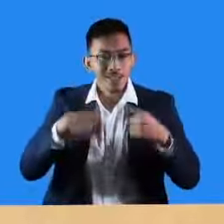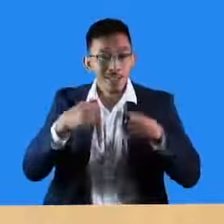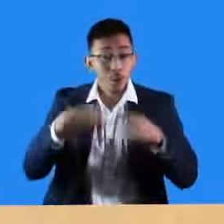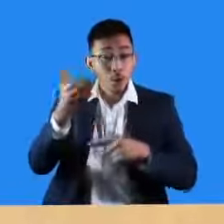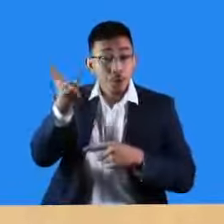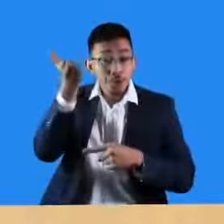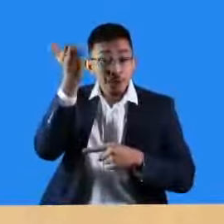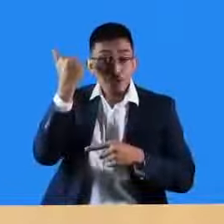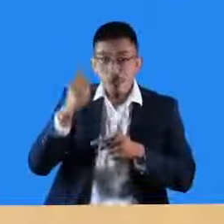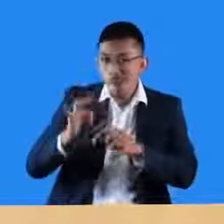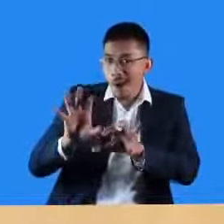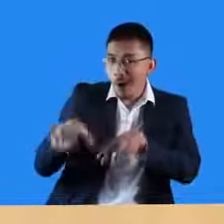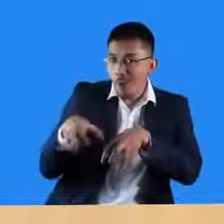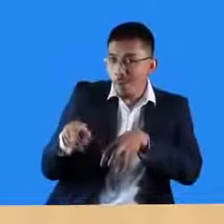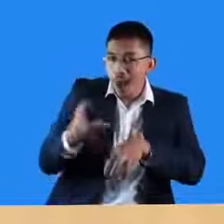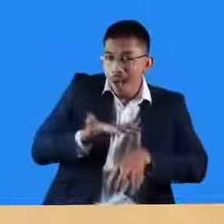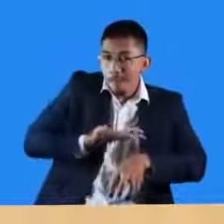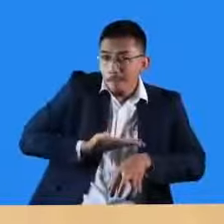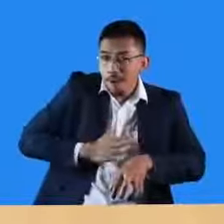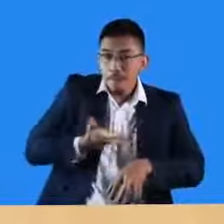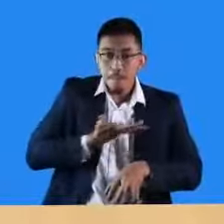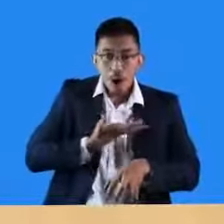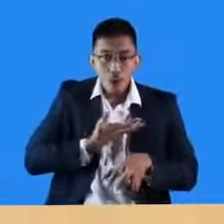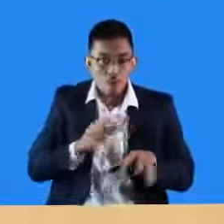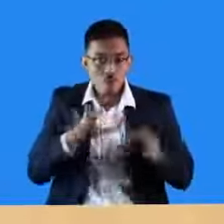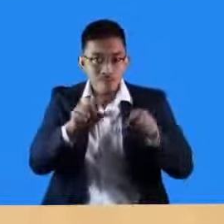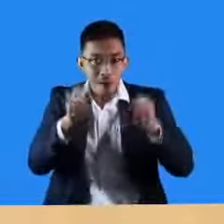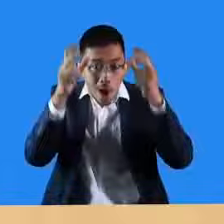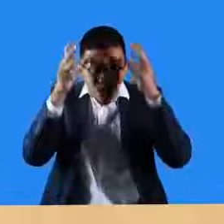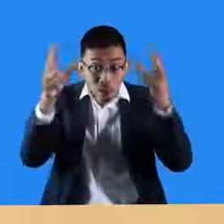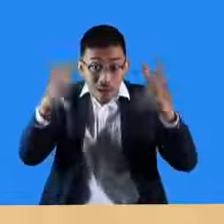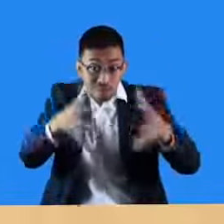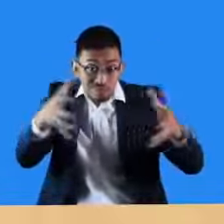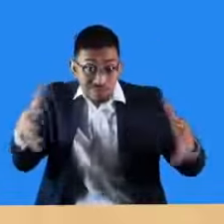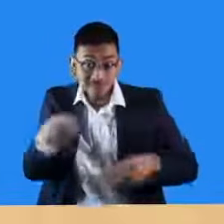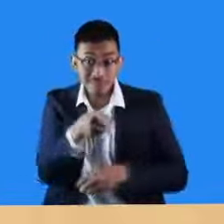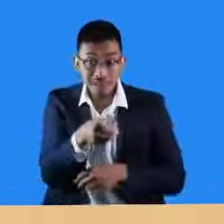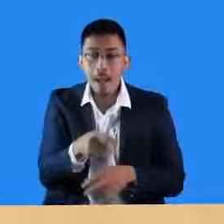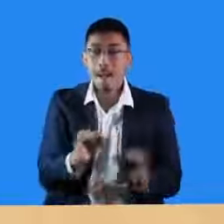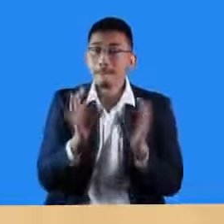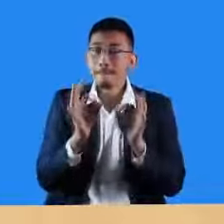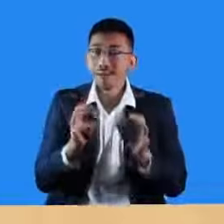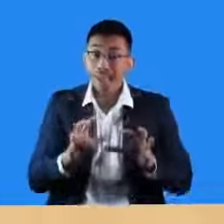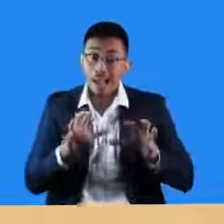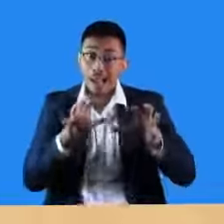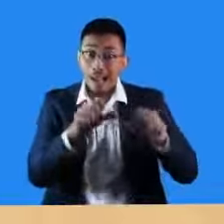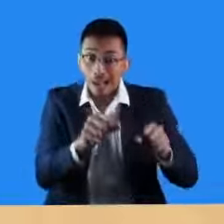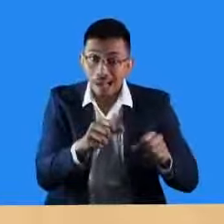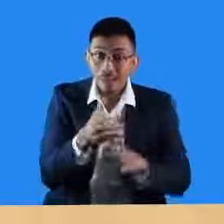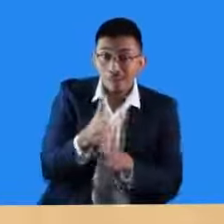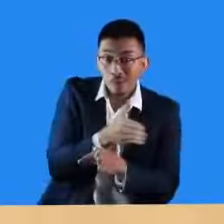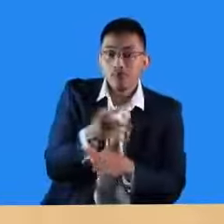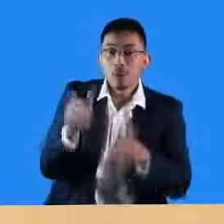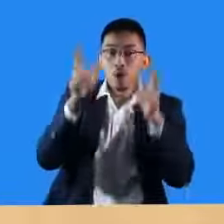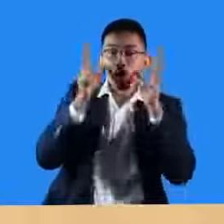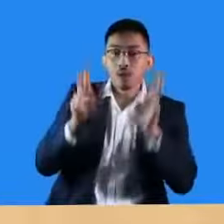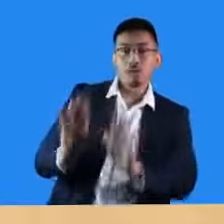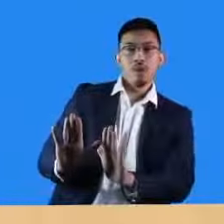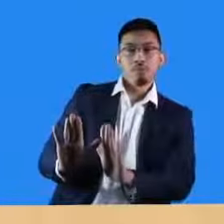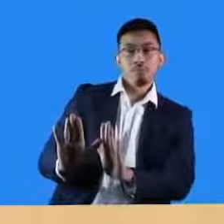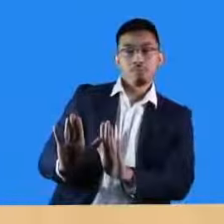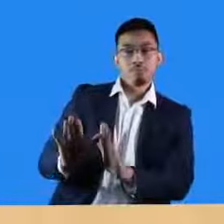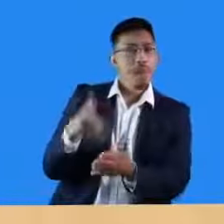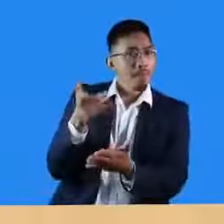Alkisah hidup seekor harimau kelaparan yang ingin memangsa rusa gemuk. Sebelum menerkamnya, rusa gemuk meminta kepada harimau